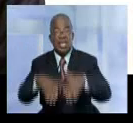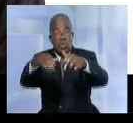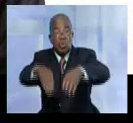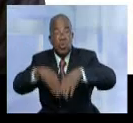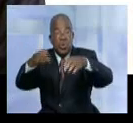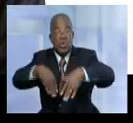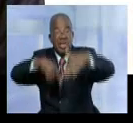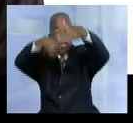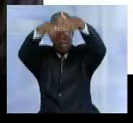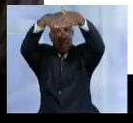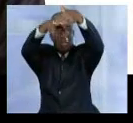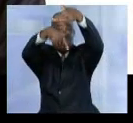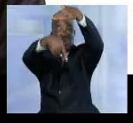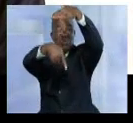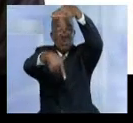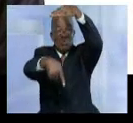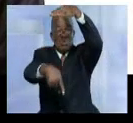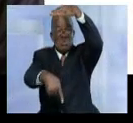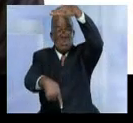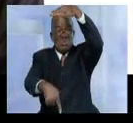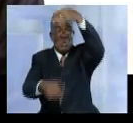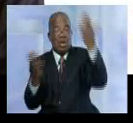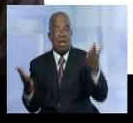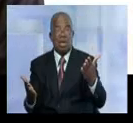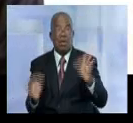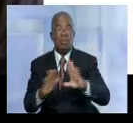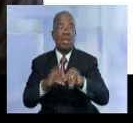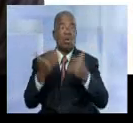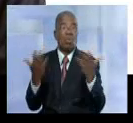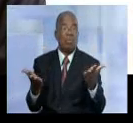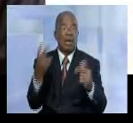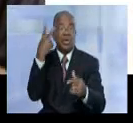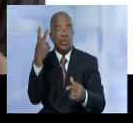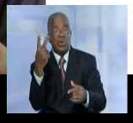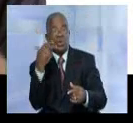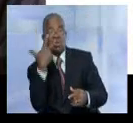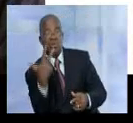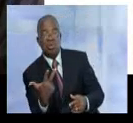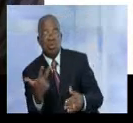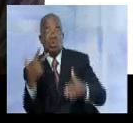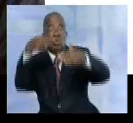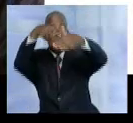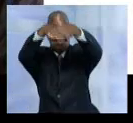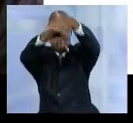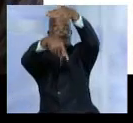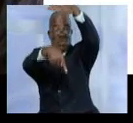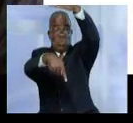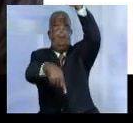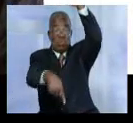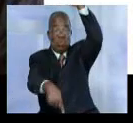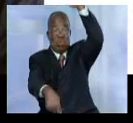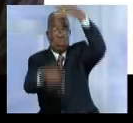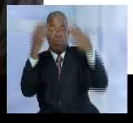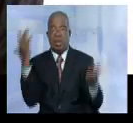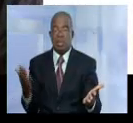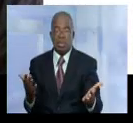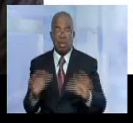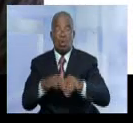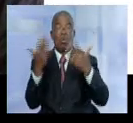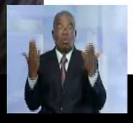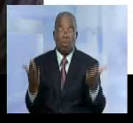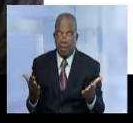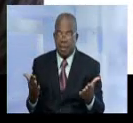partir du niveau zéro du sol, à 1 mètre, à 2 mètres, à 3 mètres? Je rappelle simplement qu'il y a certains ouvrages